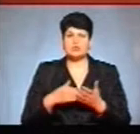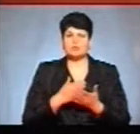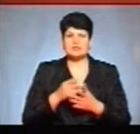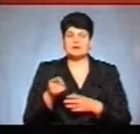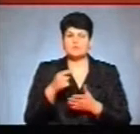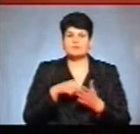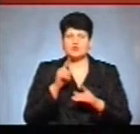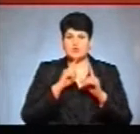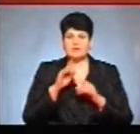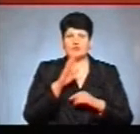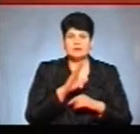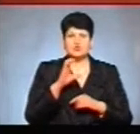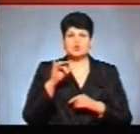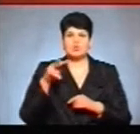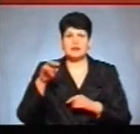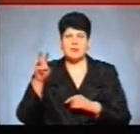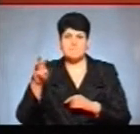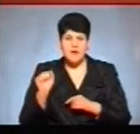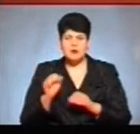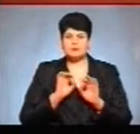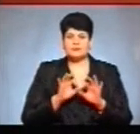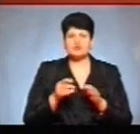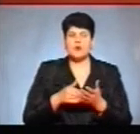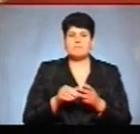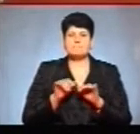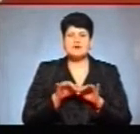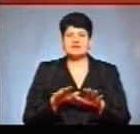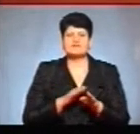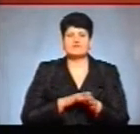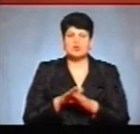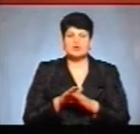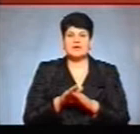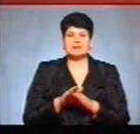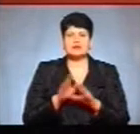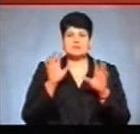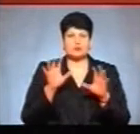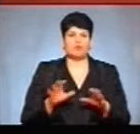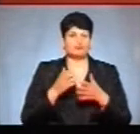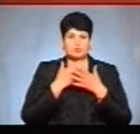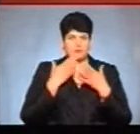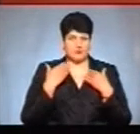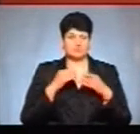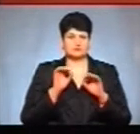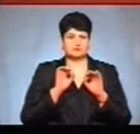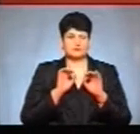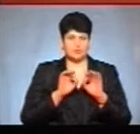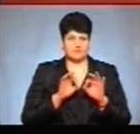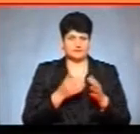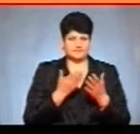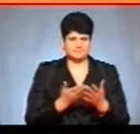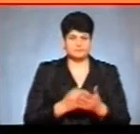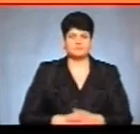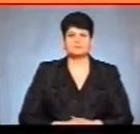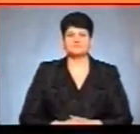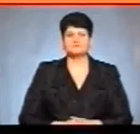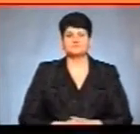Тернопільської міської ради Володимир Солима розповів, що механізму виконання закону немає. Пропоную послухати коментар, потім повернемося до розмови.